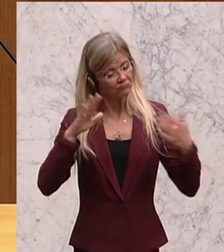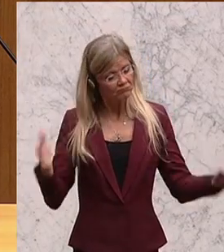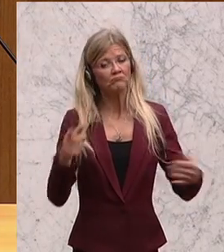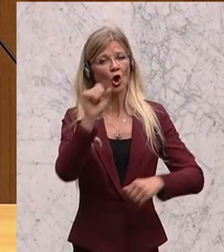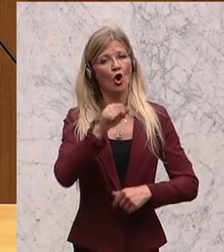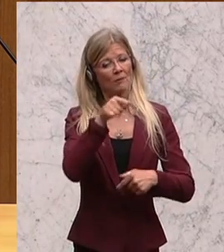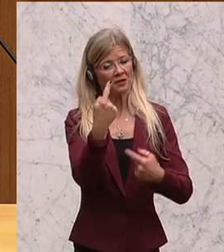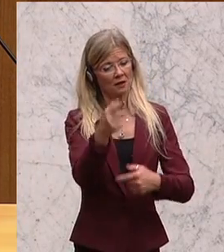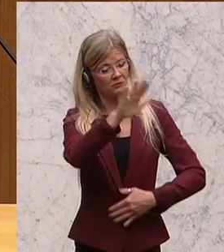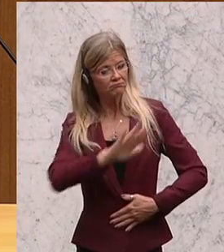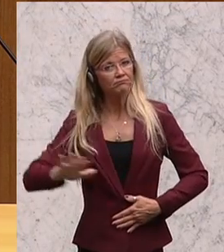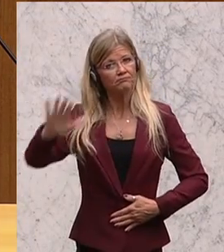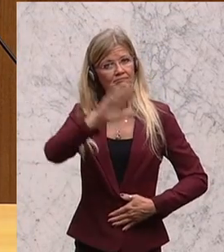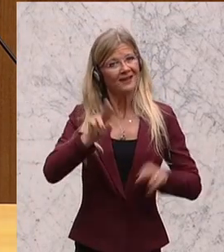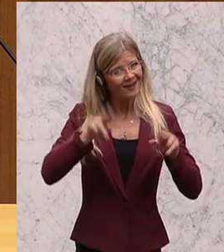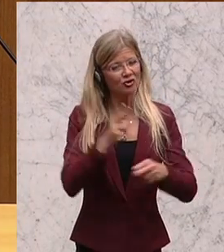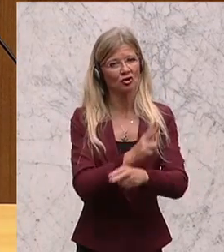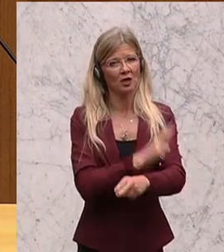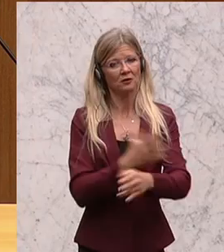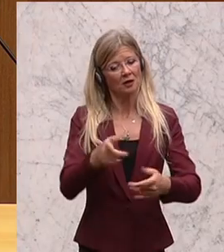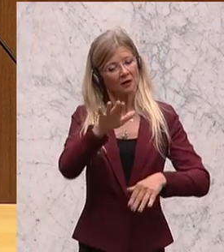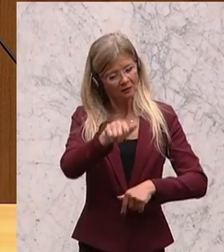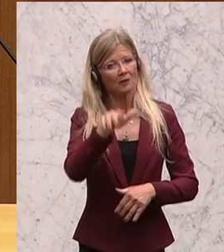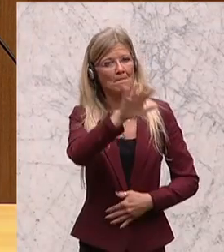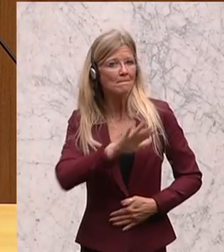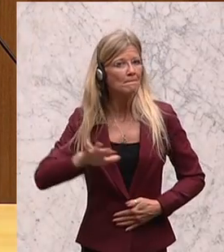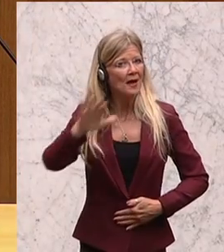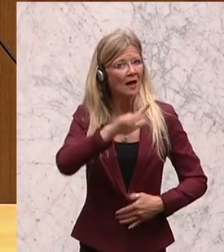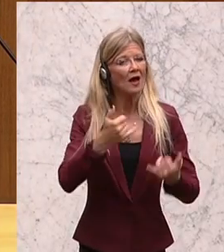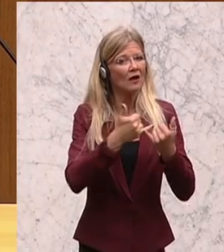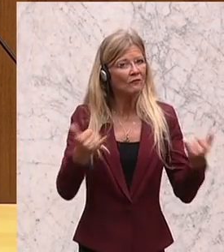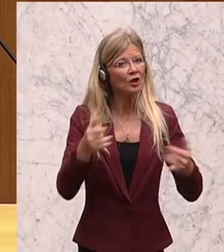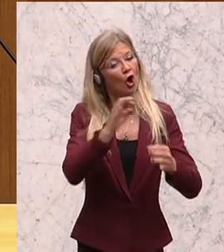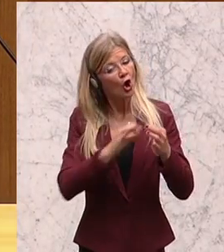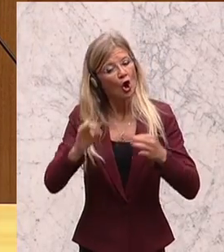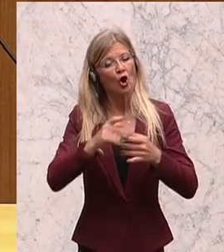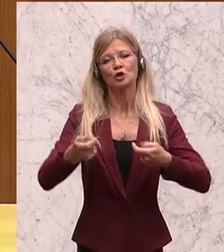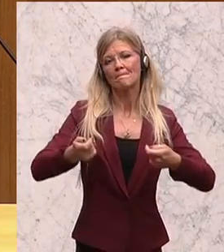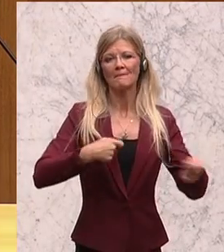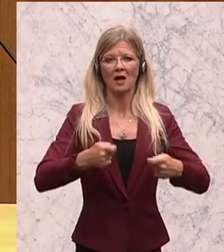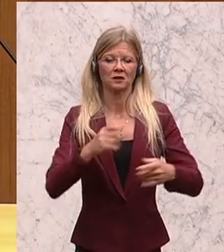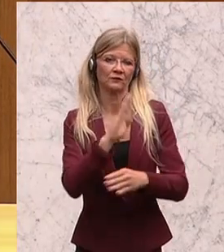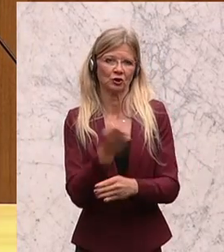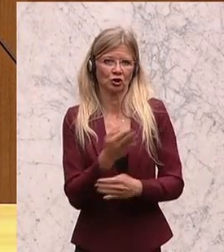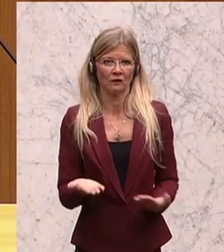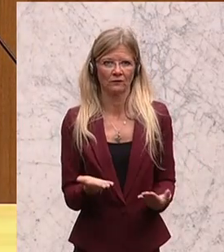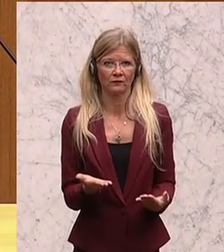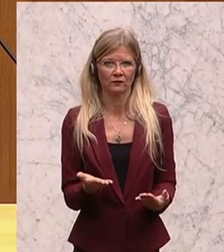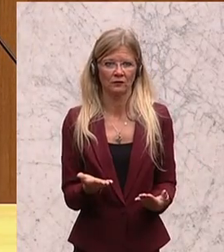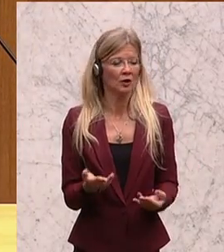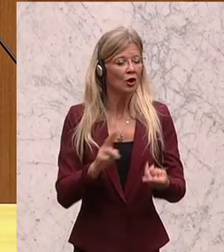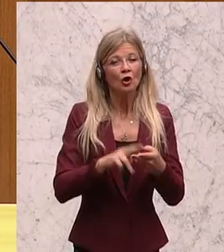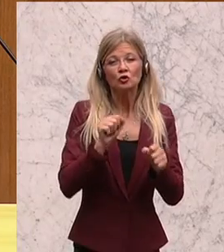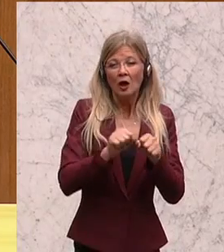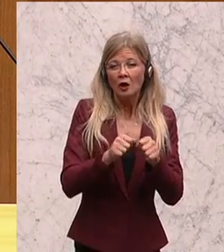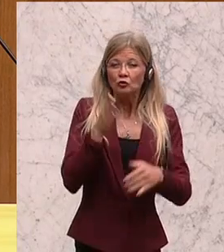der sozial-ökologischen Marktwirtschaft. Zweitens keine Denkverbote. In die Diskussion gehen für zukünftige Modelle.